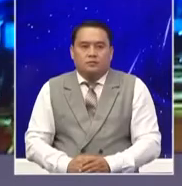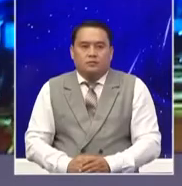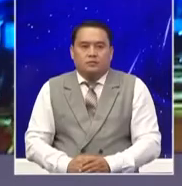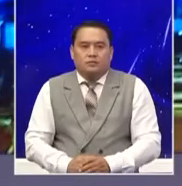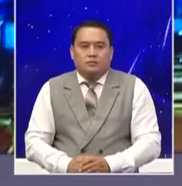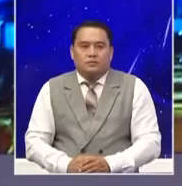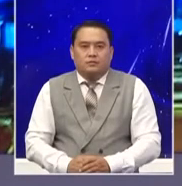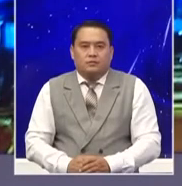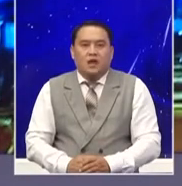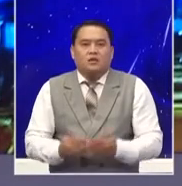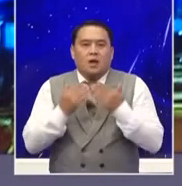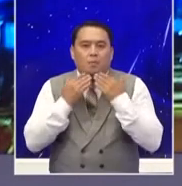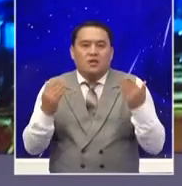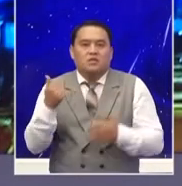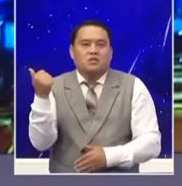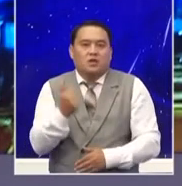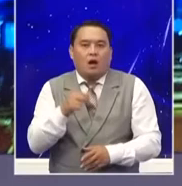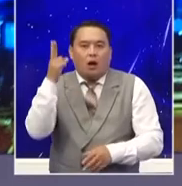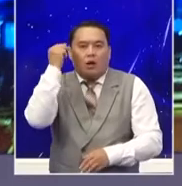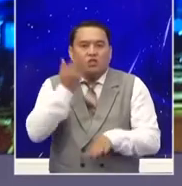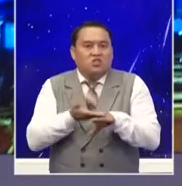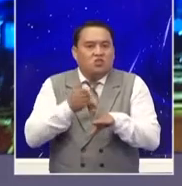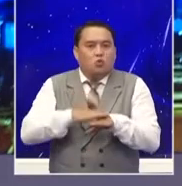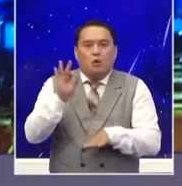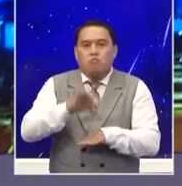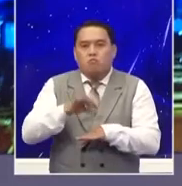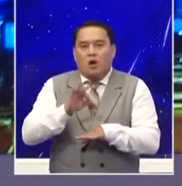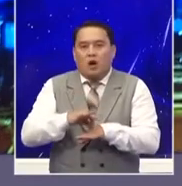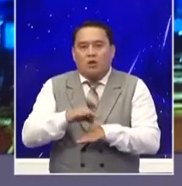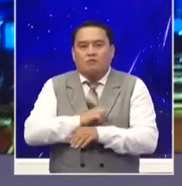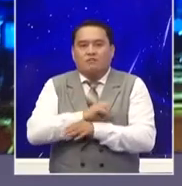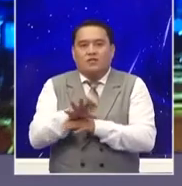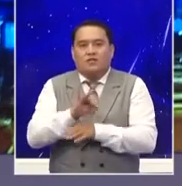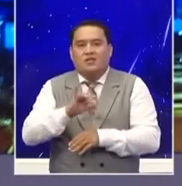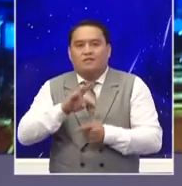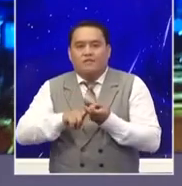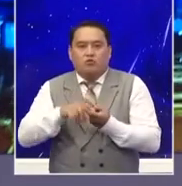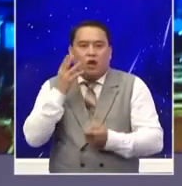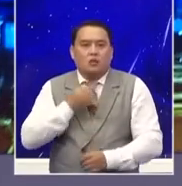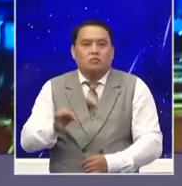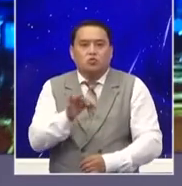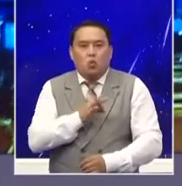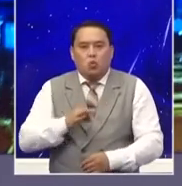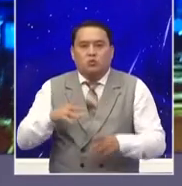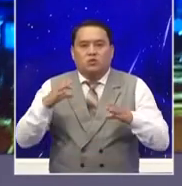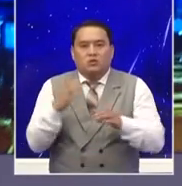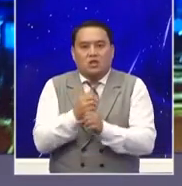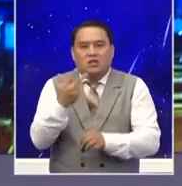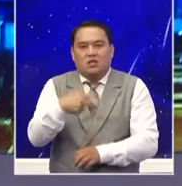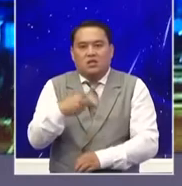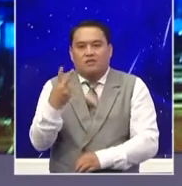Вирус отступает. За последнюю неделю количество тяжелых пациентов, больных коронавирусной инфекцией в Алматинской области уменьшилось